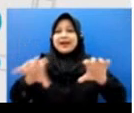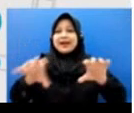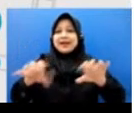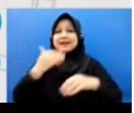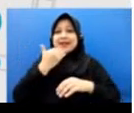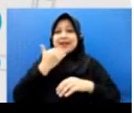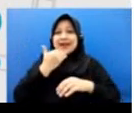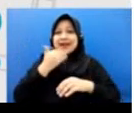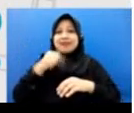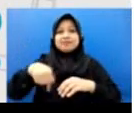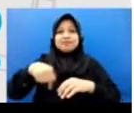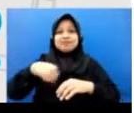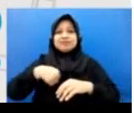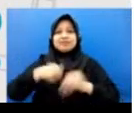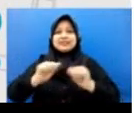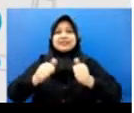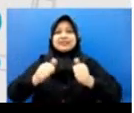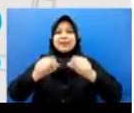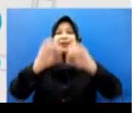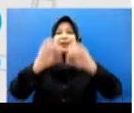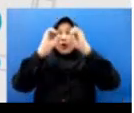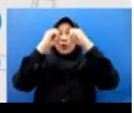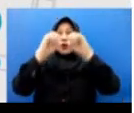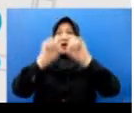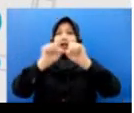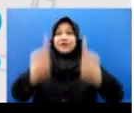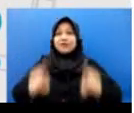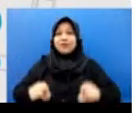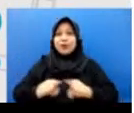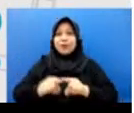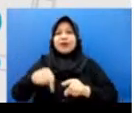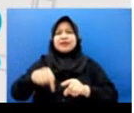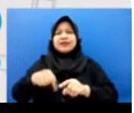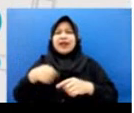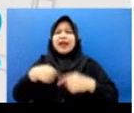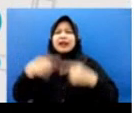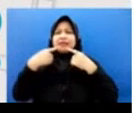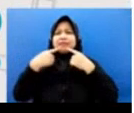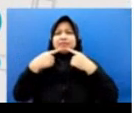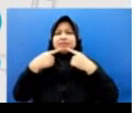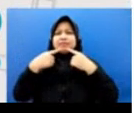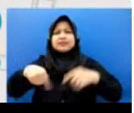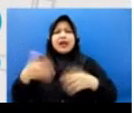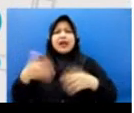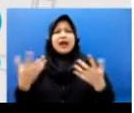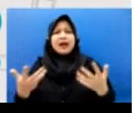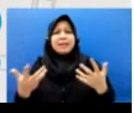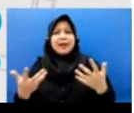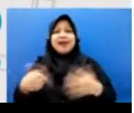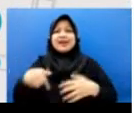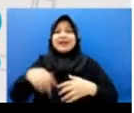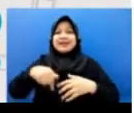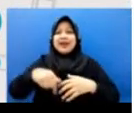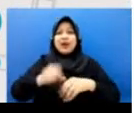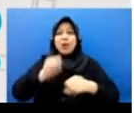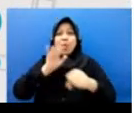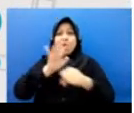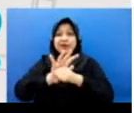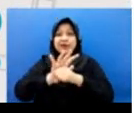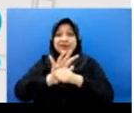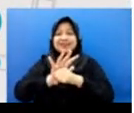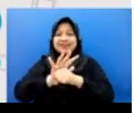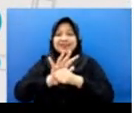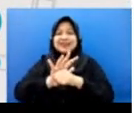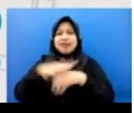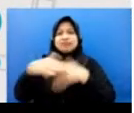ya, apa yang sedang happening di dunia. Nah, dalam hal ini adalah COVID-19 yang memang sedang di